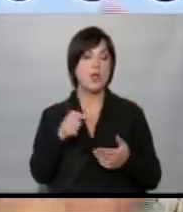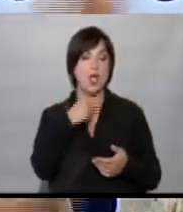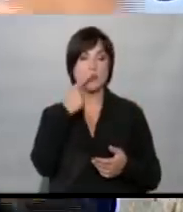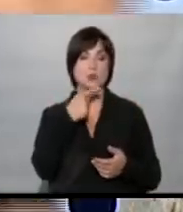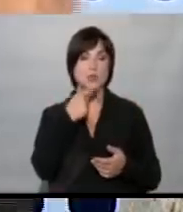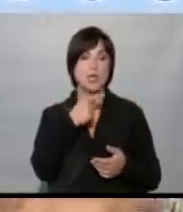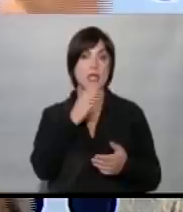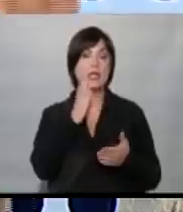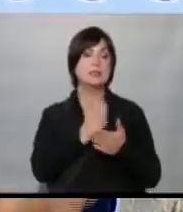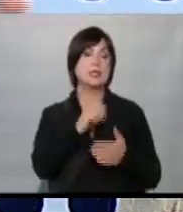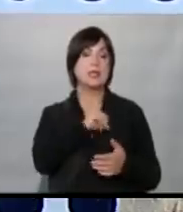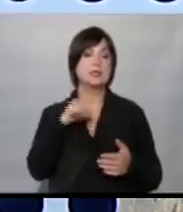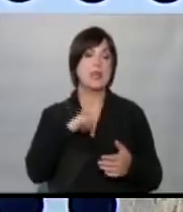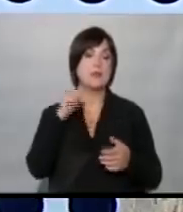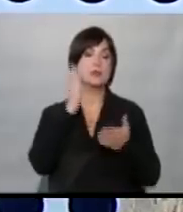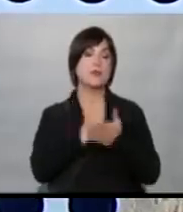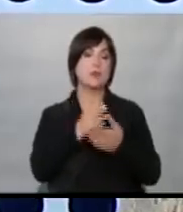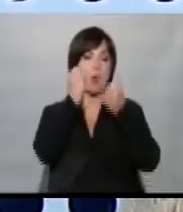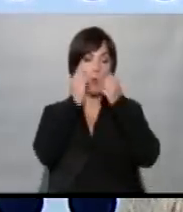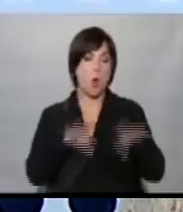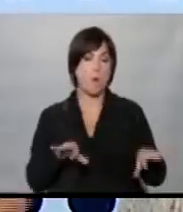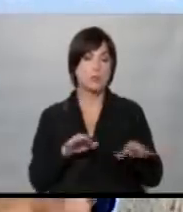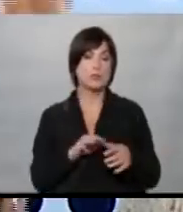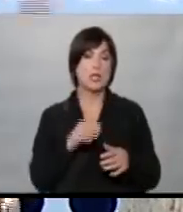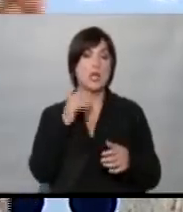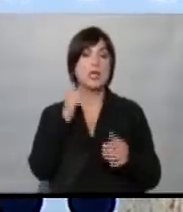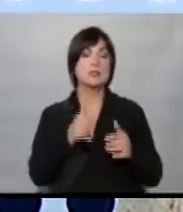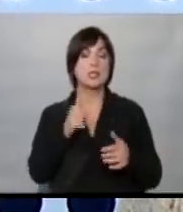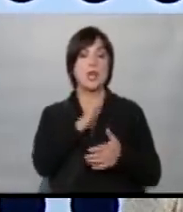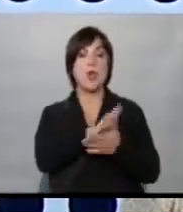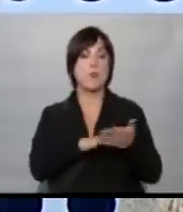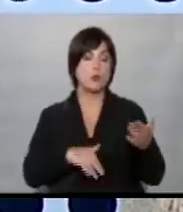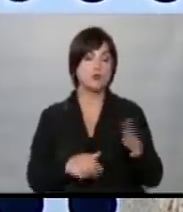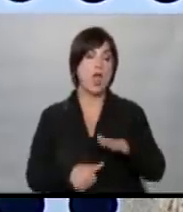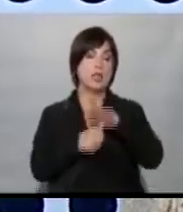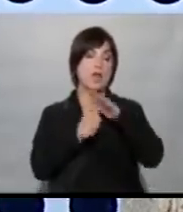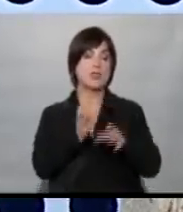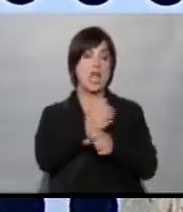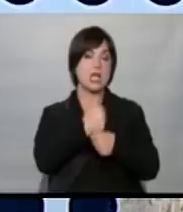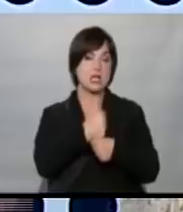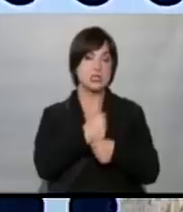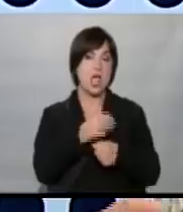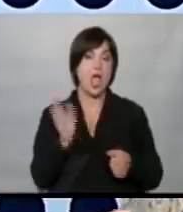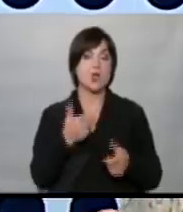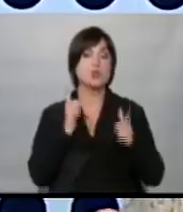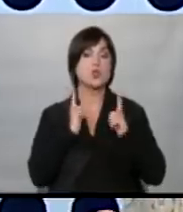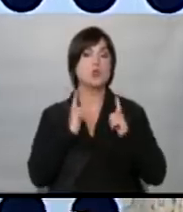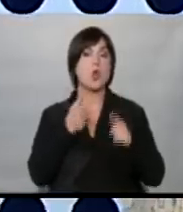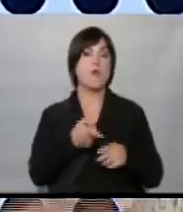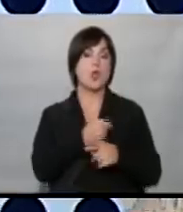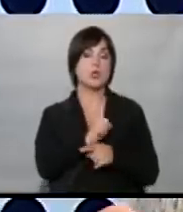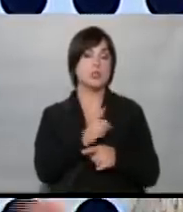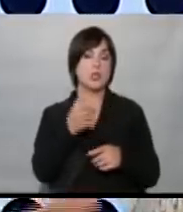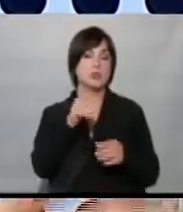дека сега самите се доведовме до пропаст? Сега од сега ни почнува главната криза. Па ако се очекувани овие резултати,